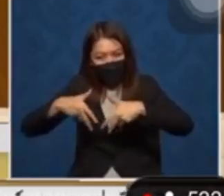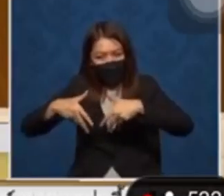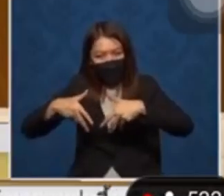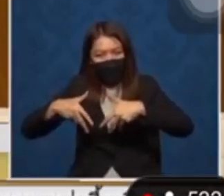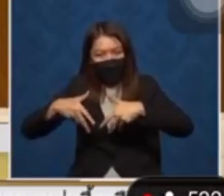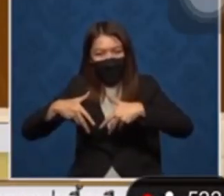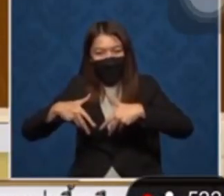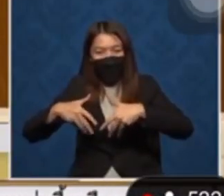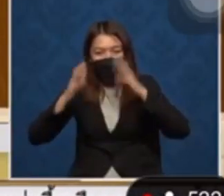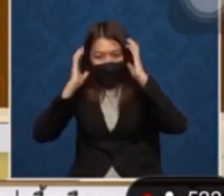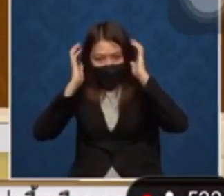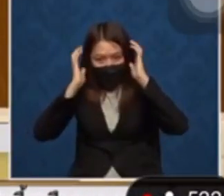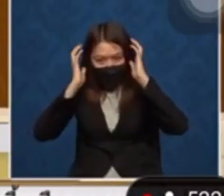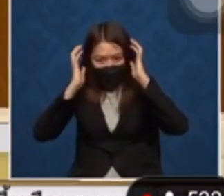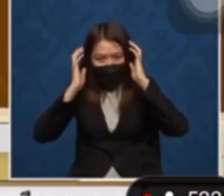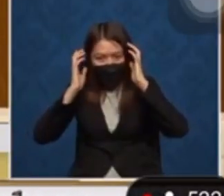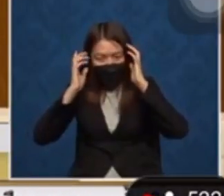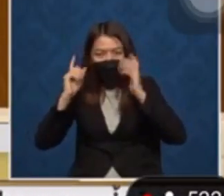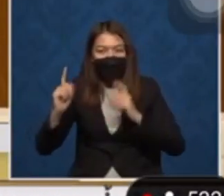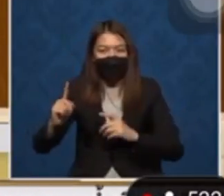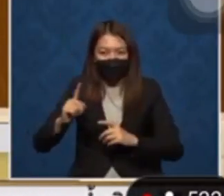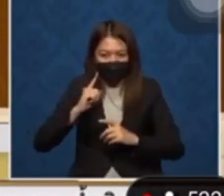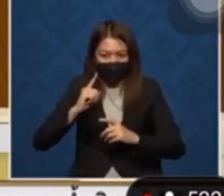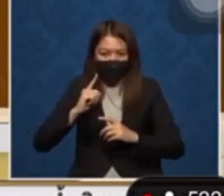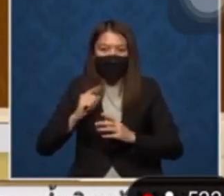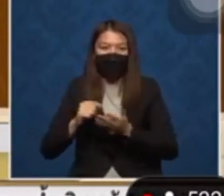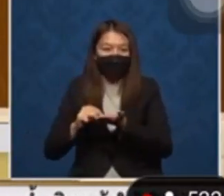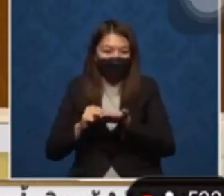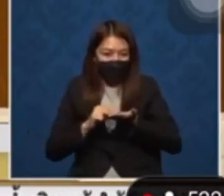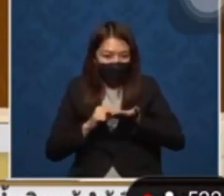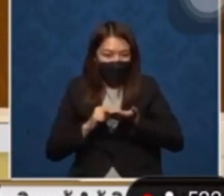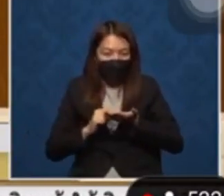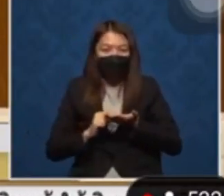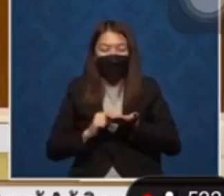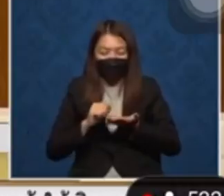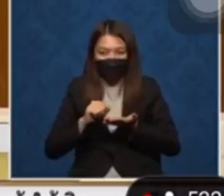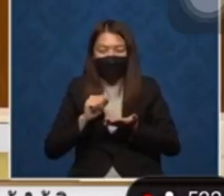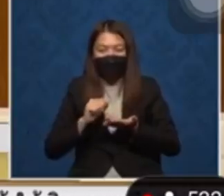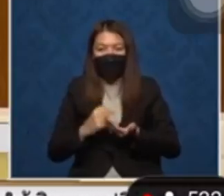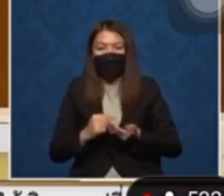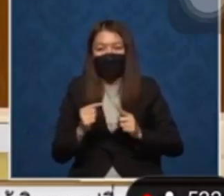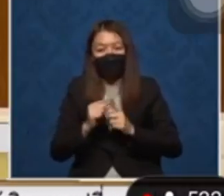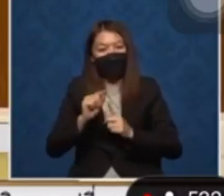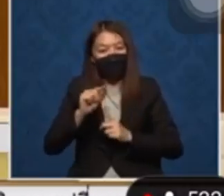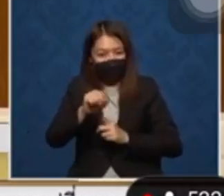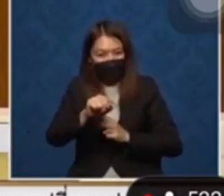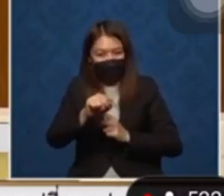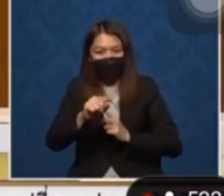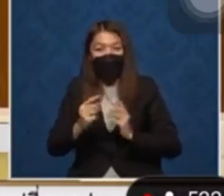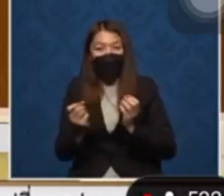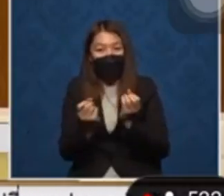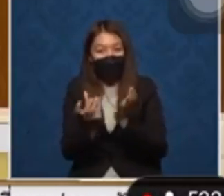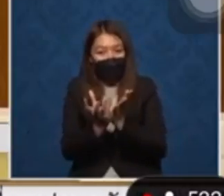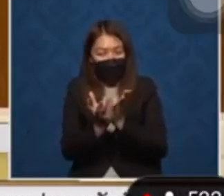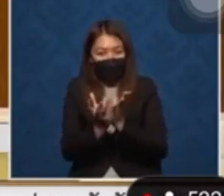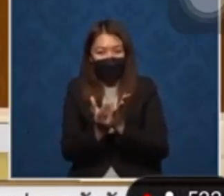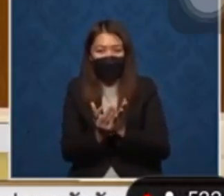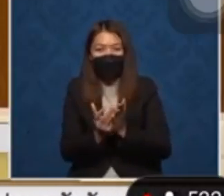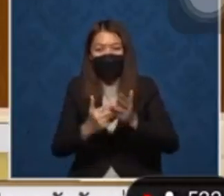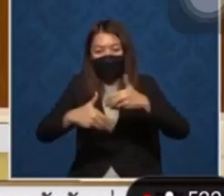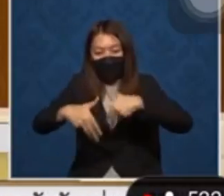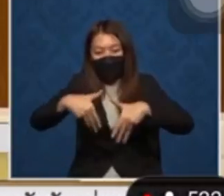ซึ่งมาร้องเรียนในกรรมาธิการที่รัฐสภาด้วยว่าคำสั่งนี้มีผลทำให้ในพื้นที่กลางชุม